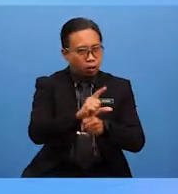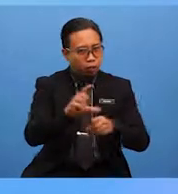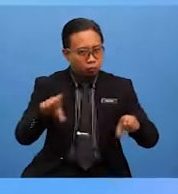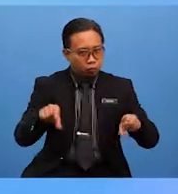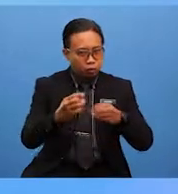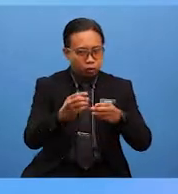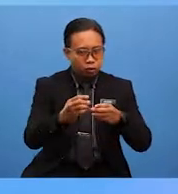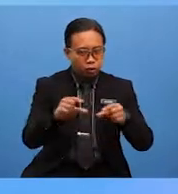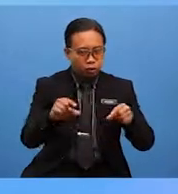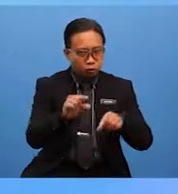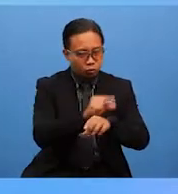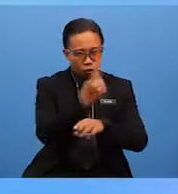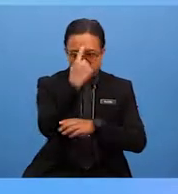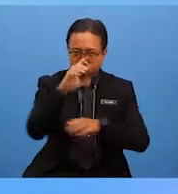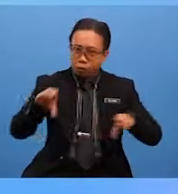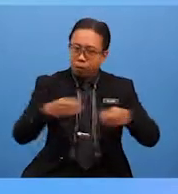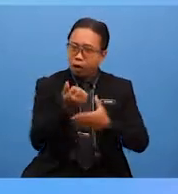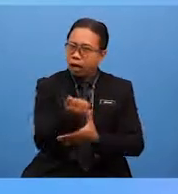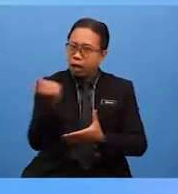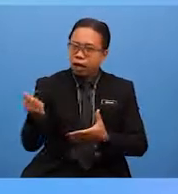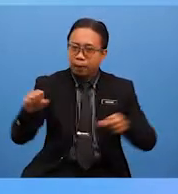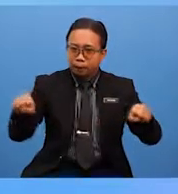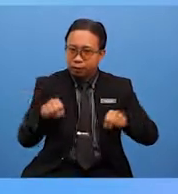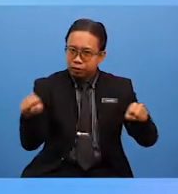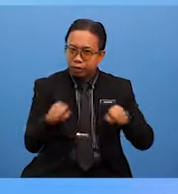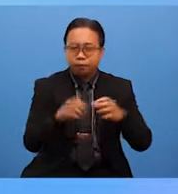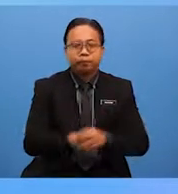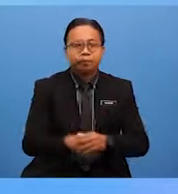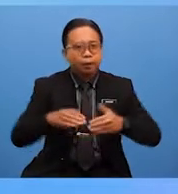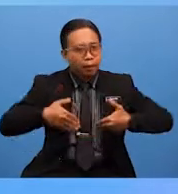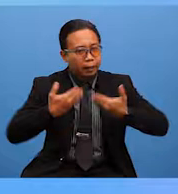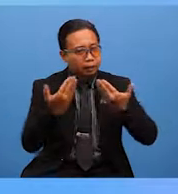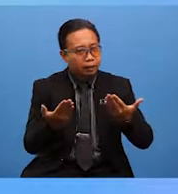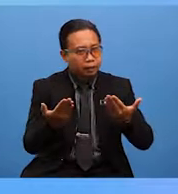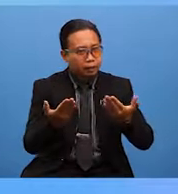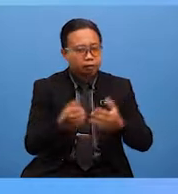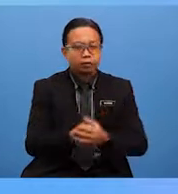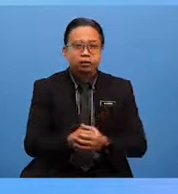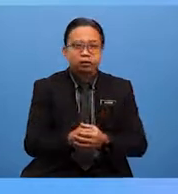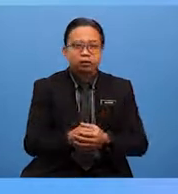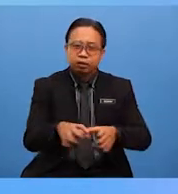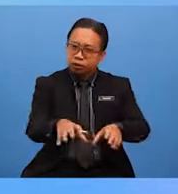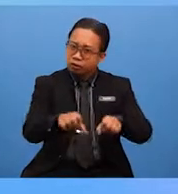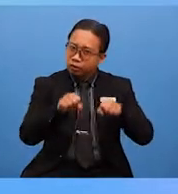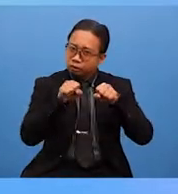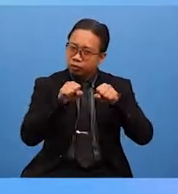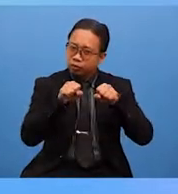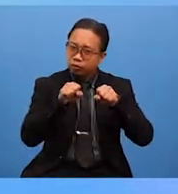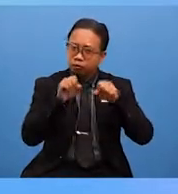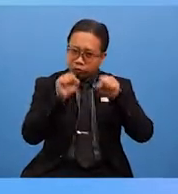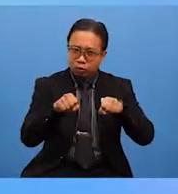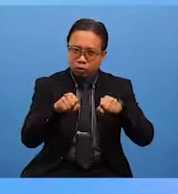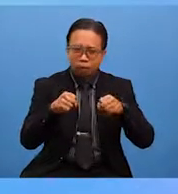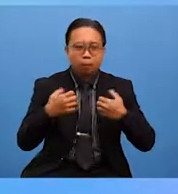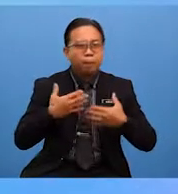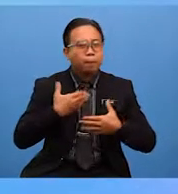meluas untuk membuat peralatan memasak Bagaimanakah pules selimut dapat memanaskan